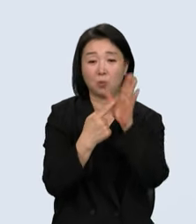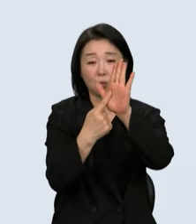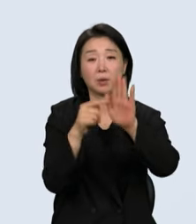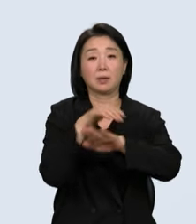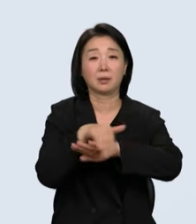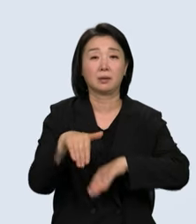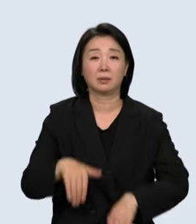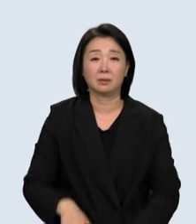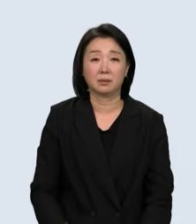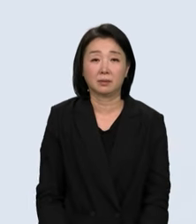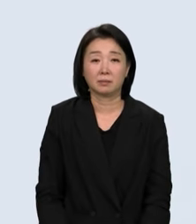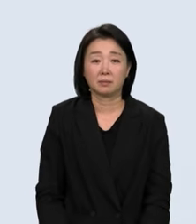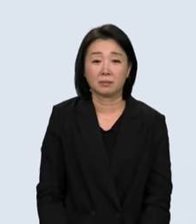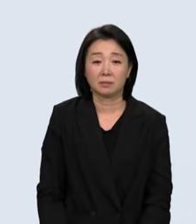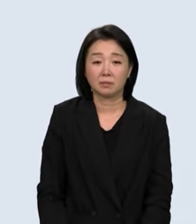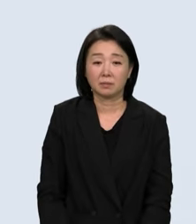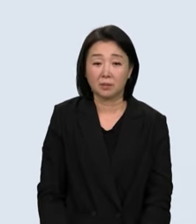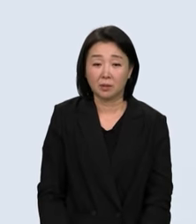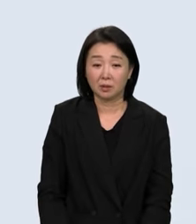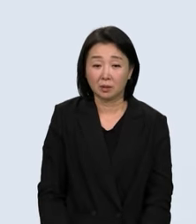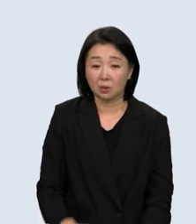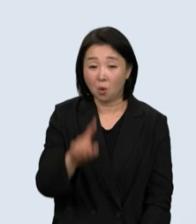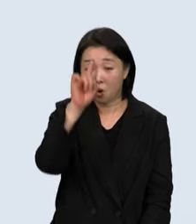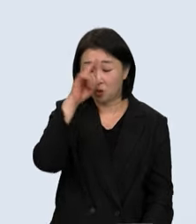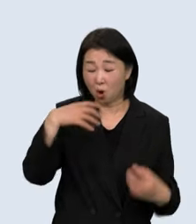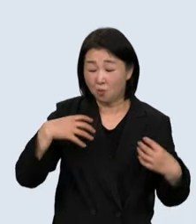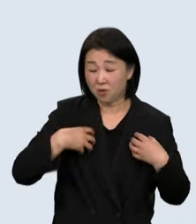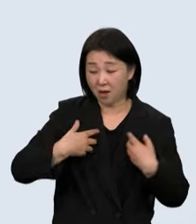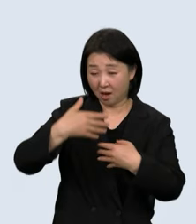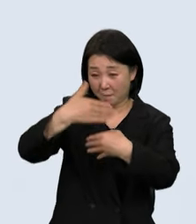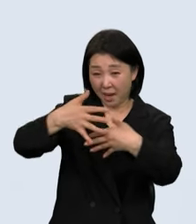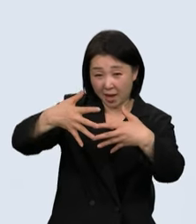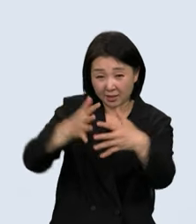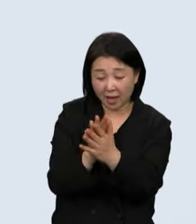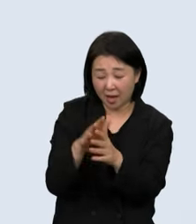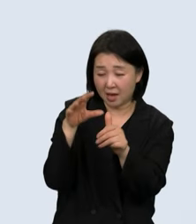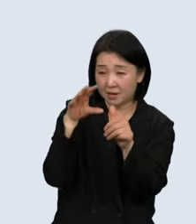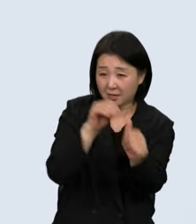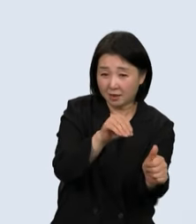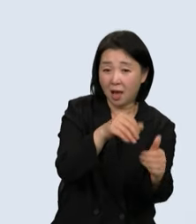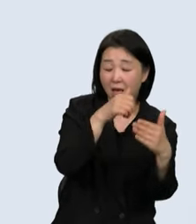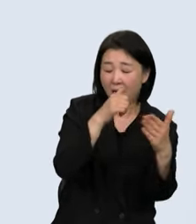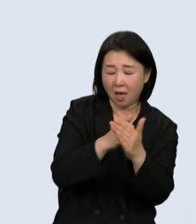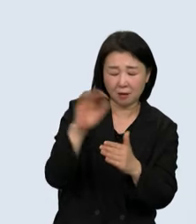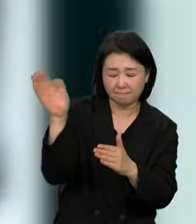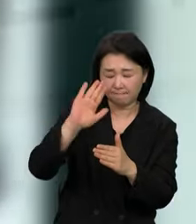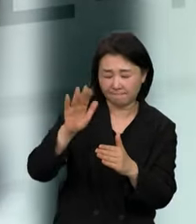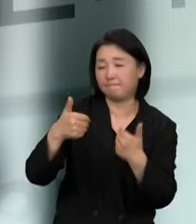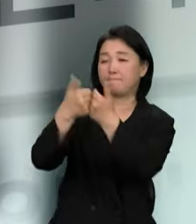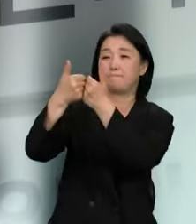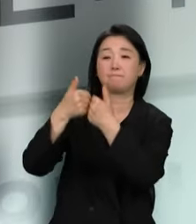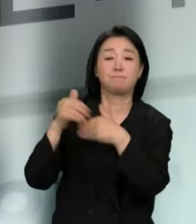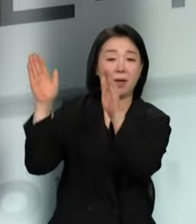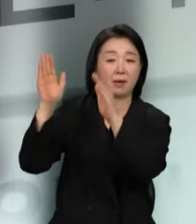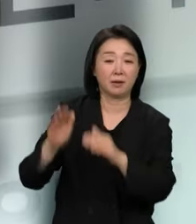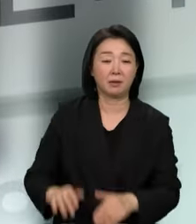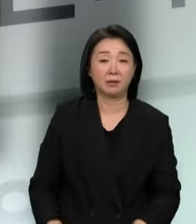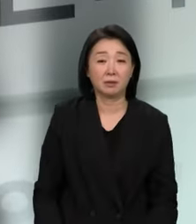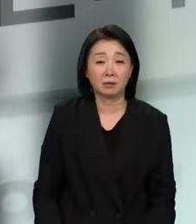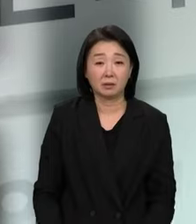것이라고 했습니다 또 정부 당국이 폐쇄하거나 차단하면 적극 대응하겠다고 했습니다